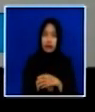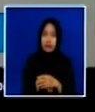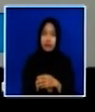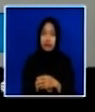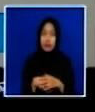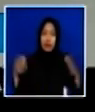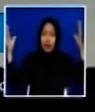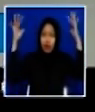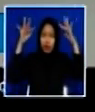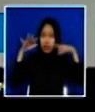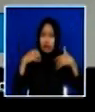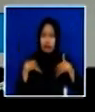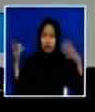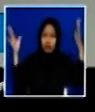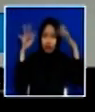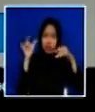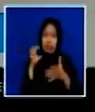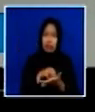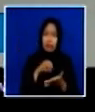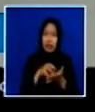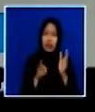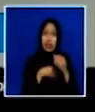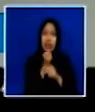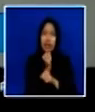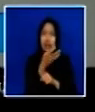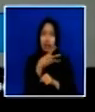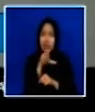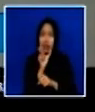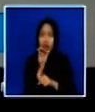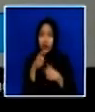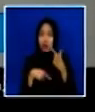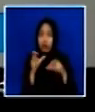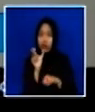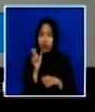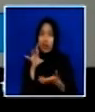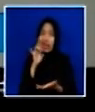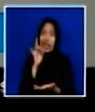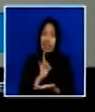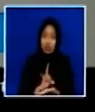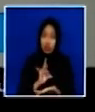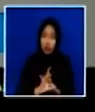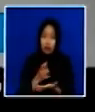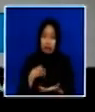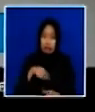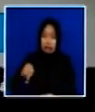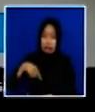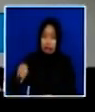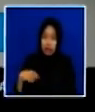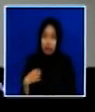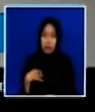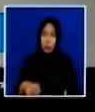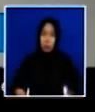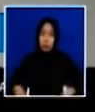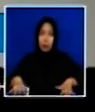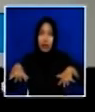Hai hujan deras yang mengguyur wilayah kecamatan ngluyu Kabupaten Nganjuk mengakibatkan sejumlah desa di wilayah tersebut terendam banjir